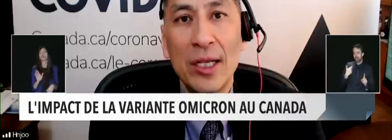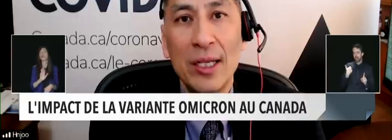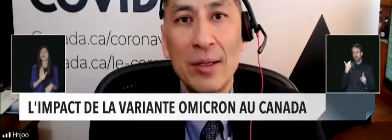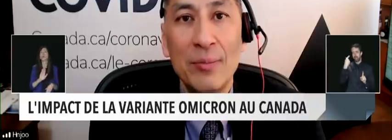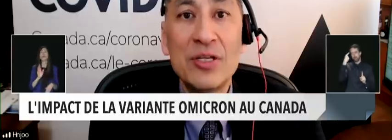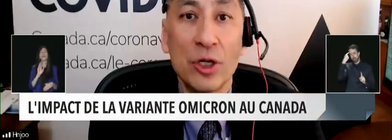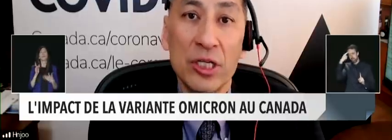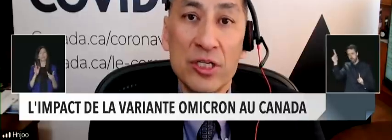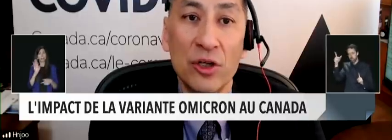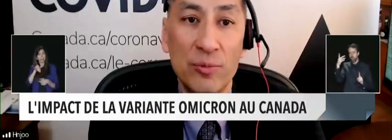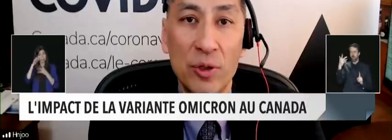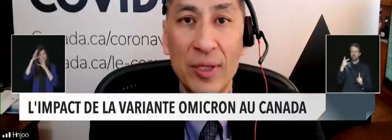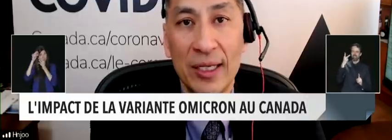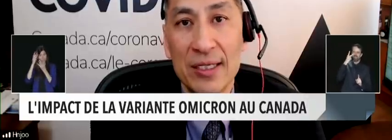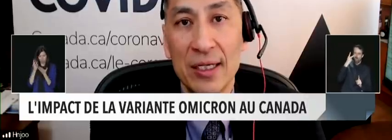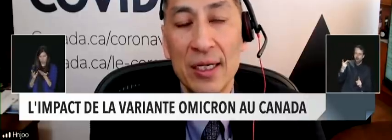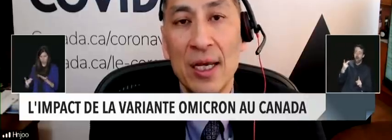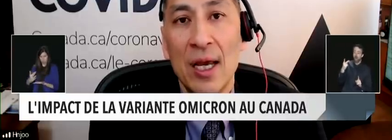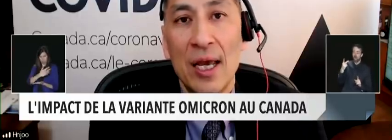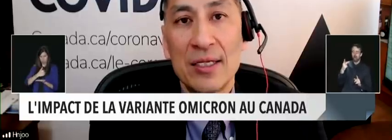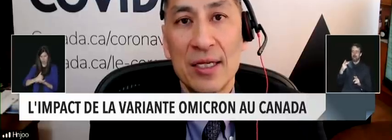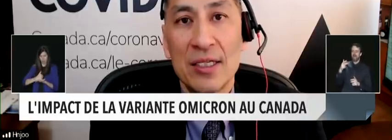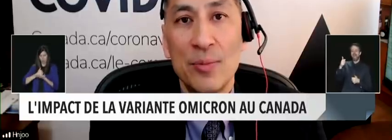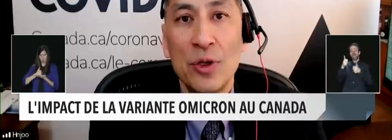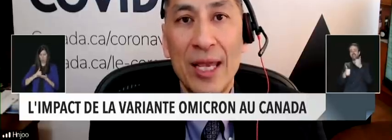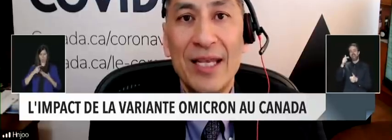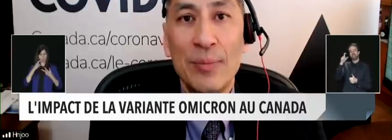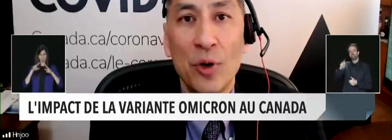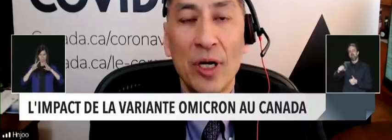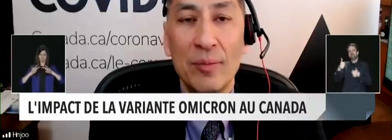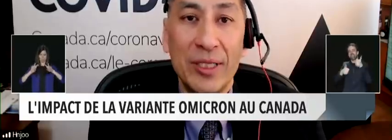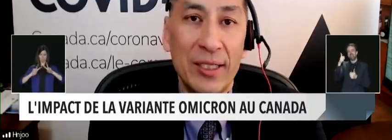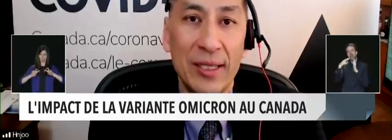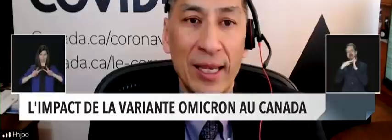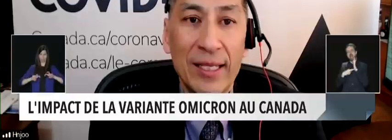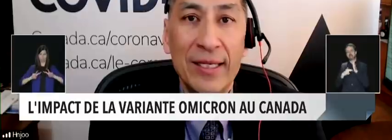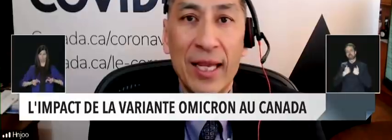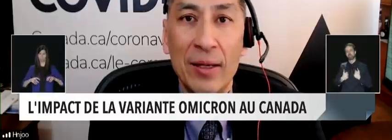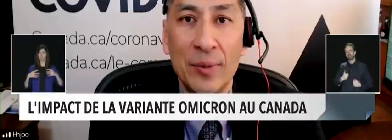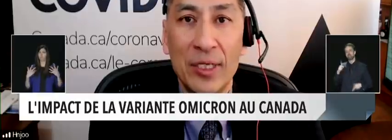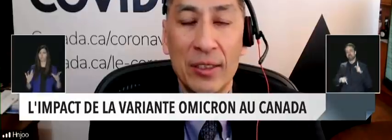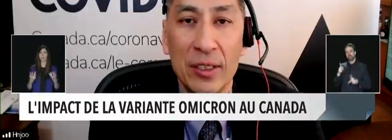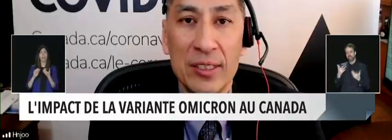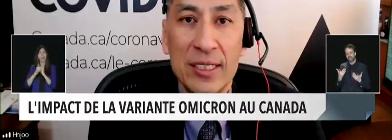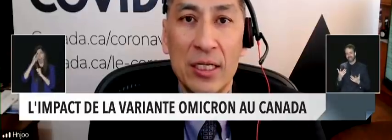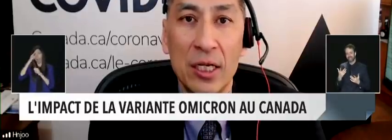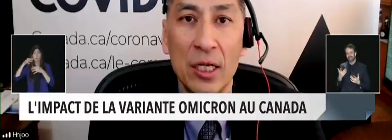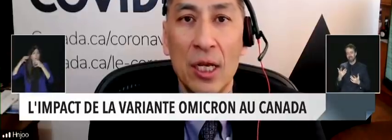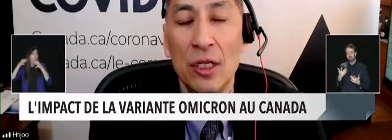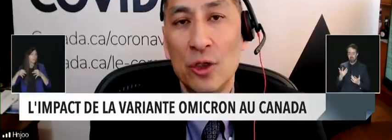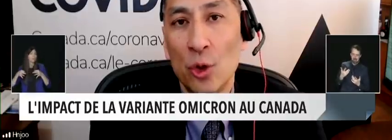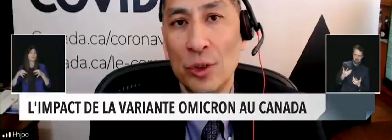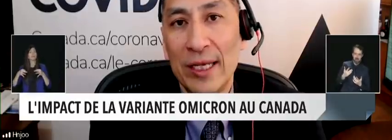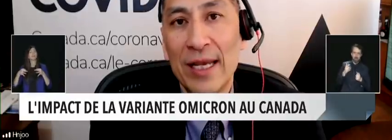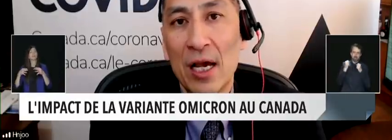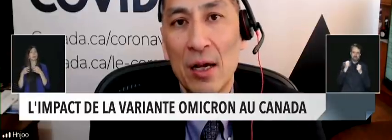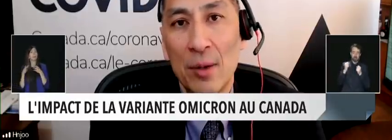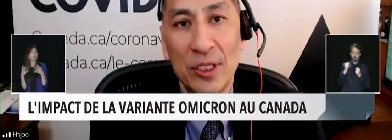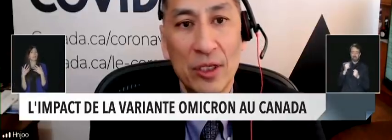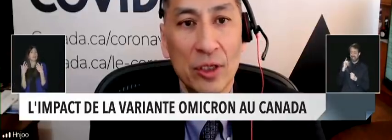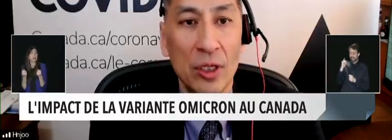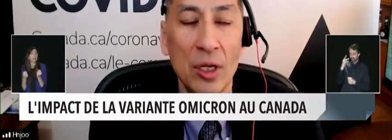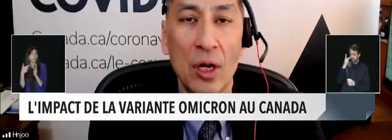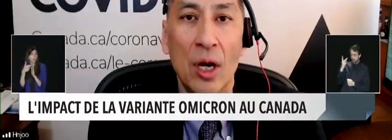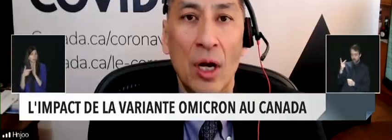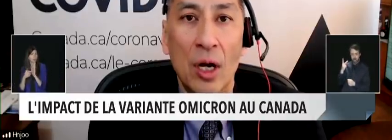montrer c'est quoi les mesures de santé publique. Est-ce que ça peut aider pour peut-être indiquer peut-être si le taux